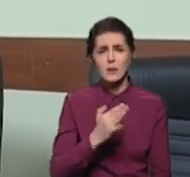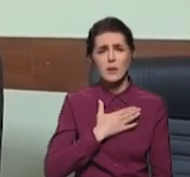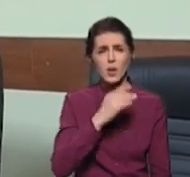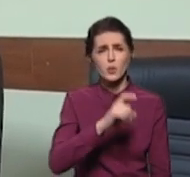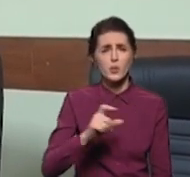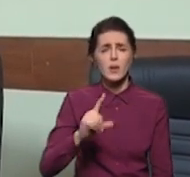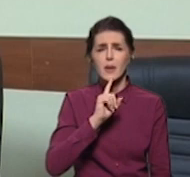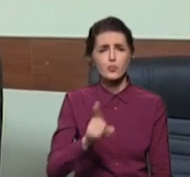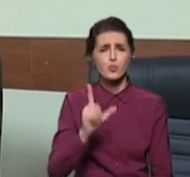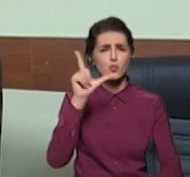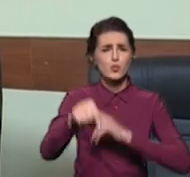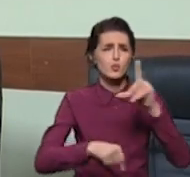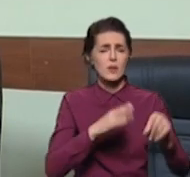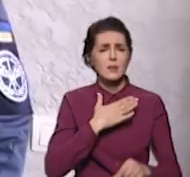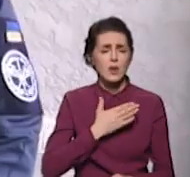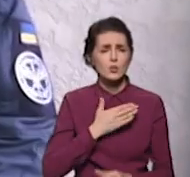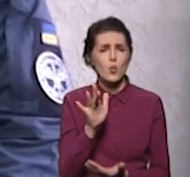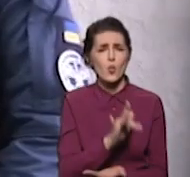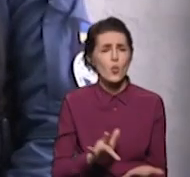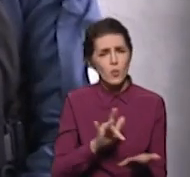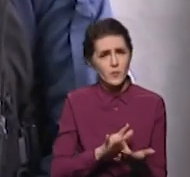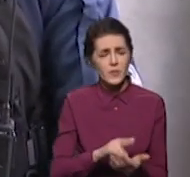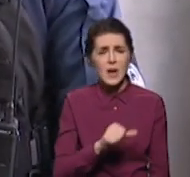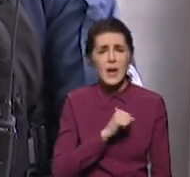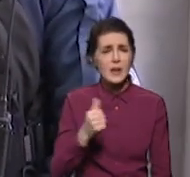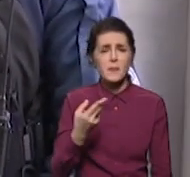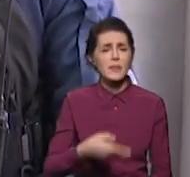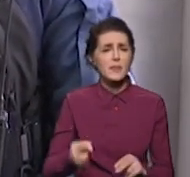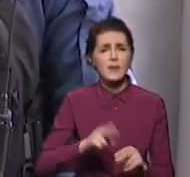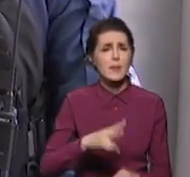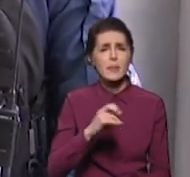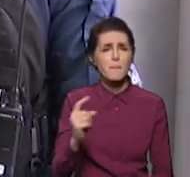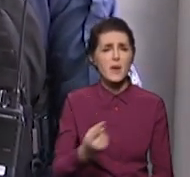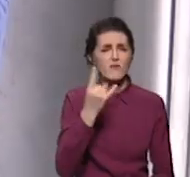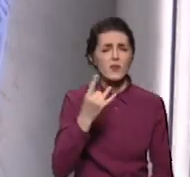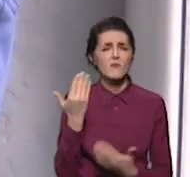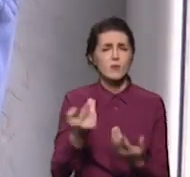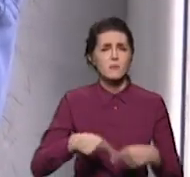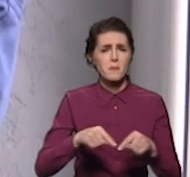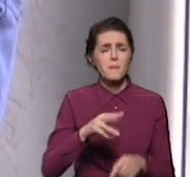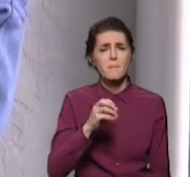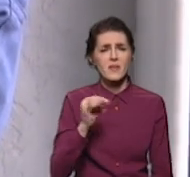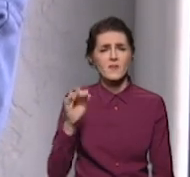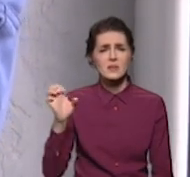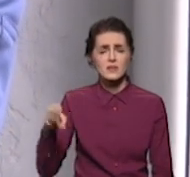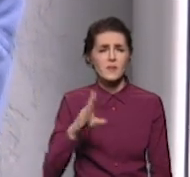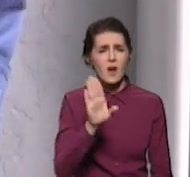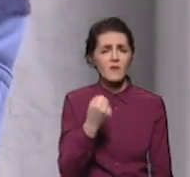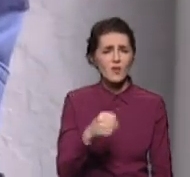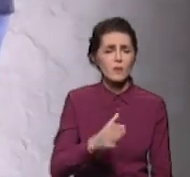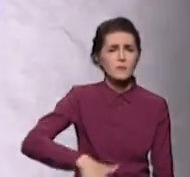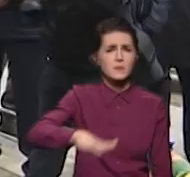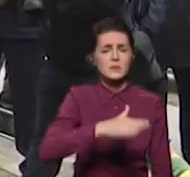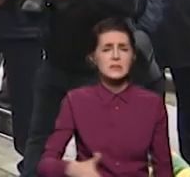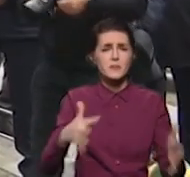горожане не будуть виїжджати з нашого міста. Це не перший спільний проект компанії «Метінвест», громадської організації «Авдіївка», платформа спільних